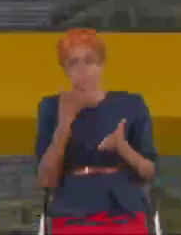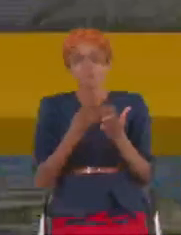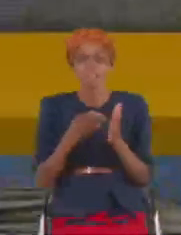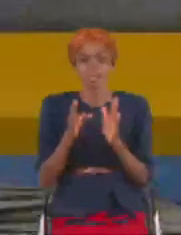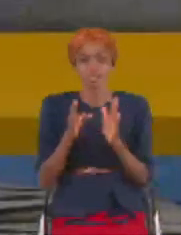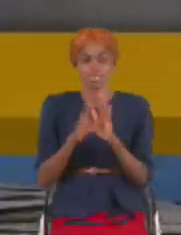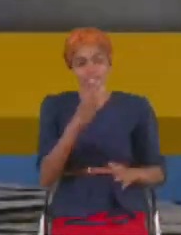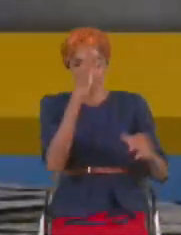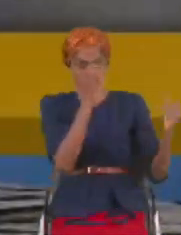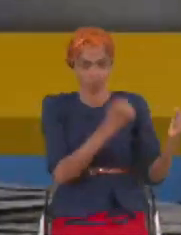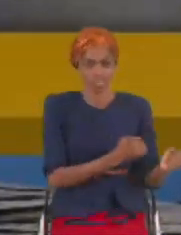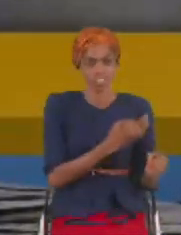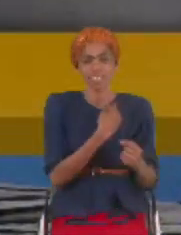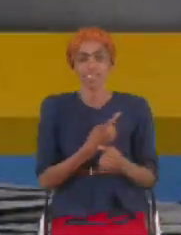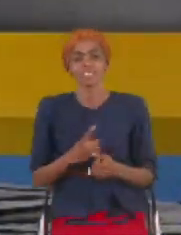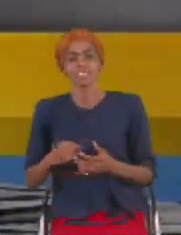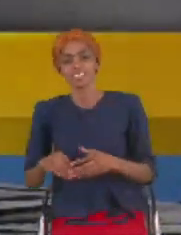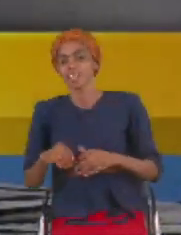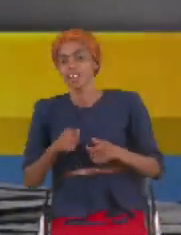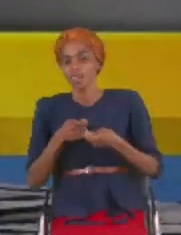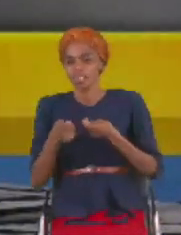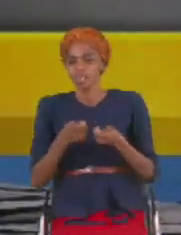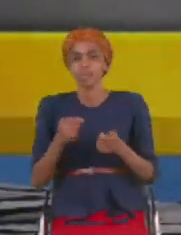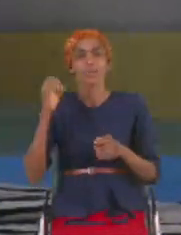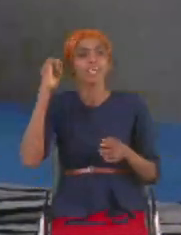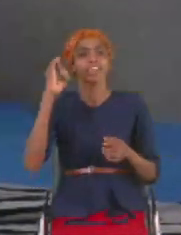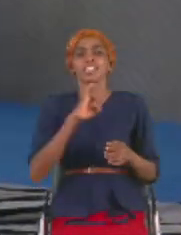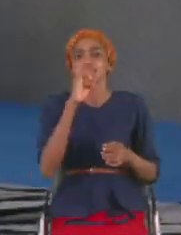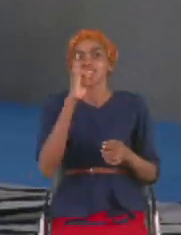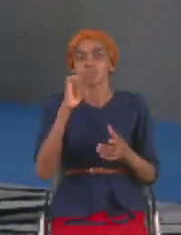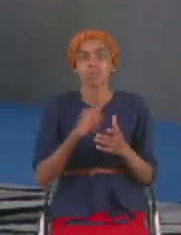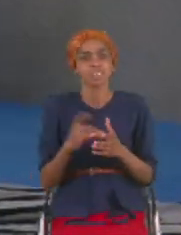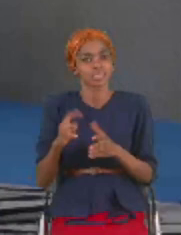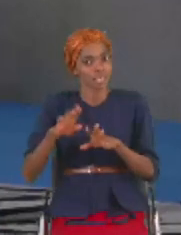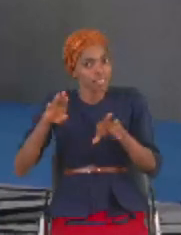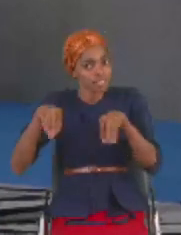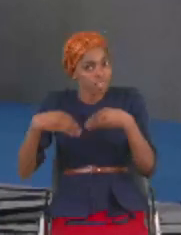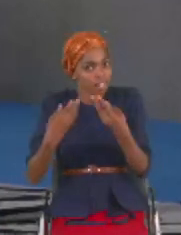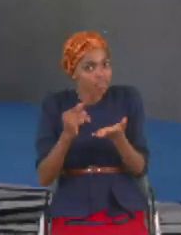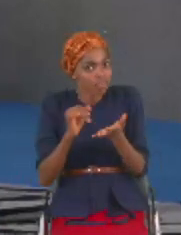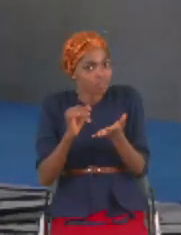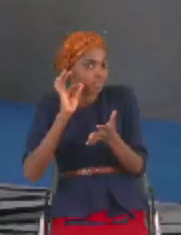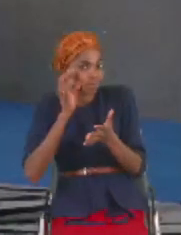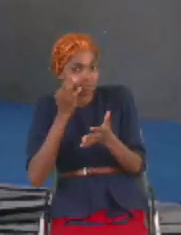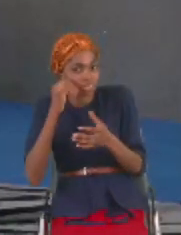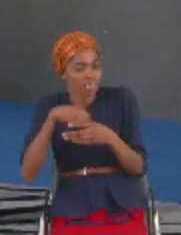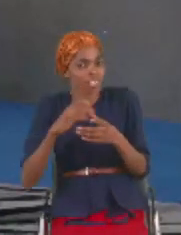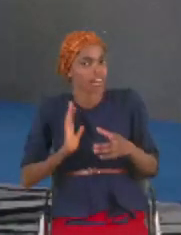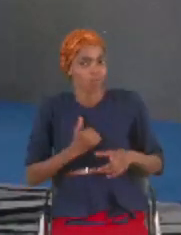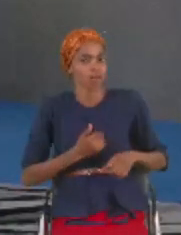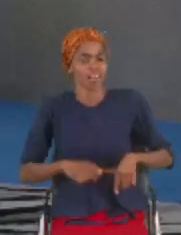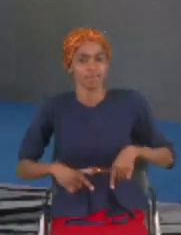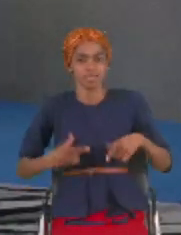bonté et la foi et la tempérance celui qui produit ce fruit dans l'ovi